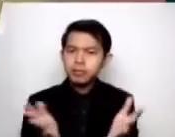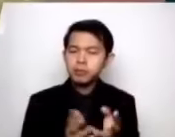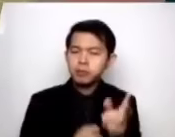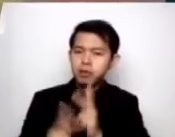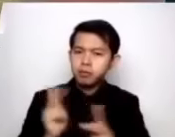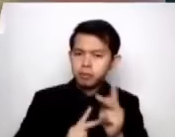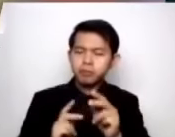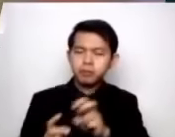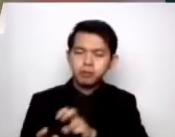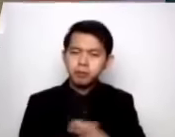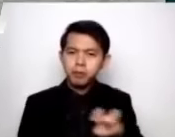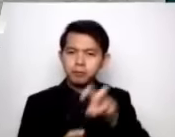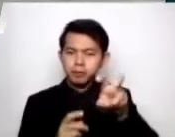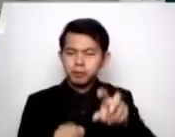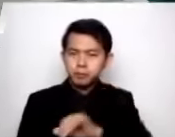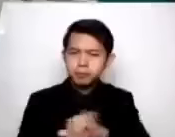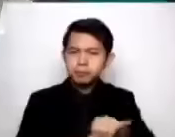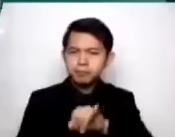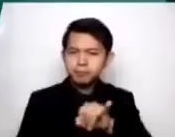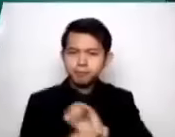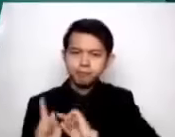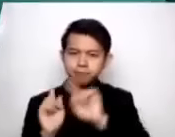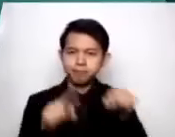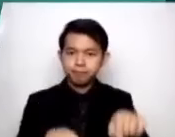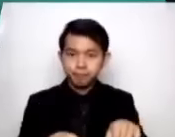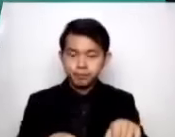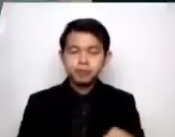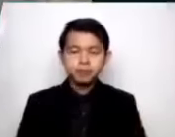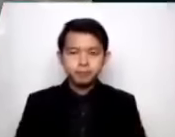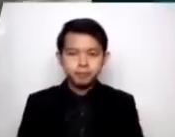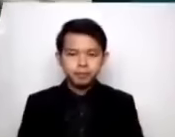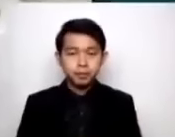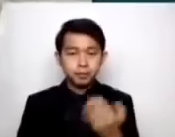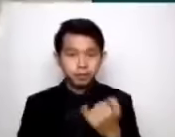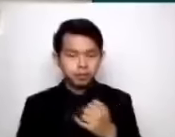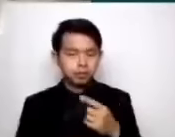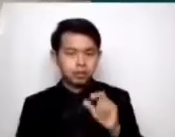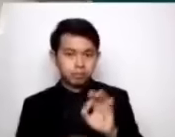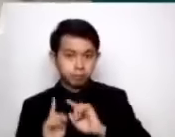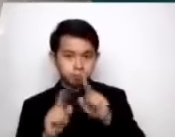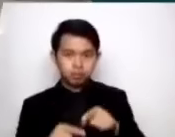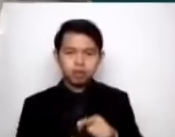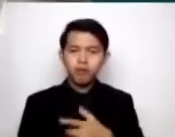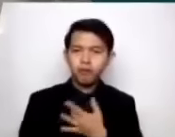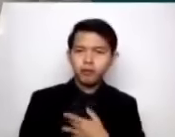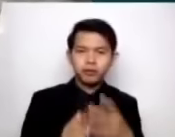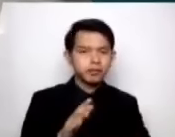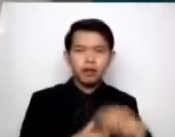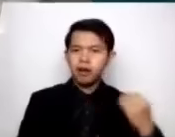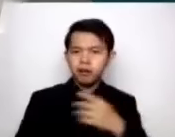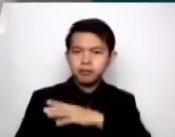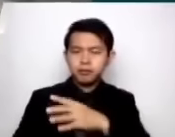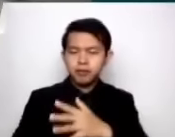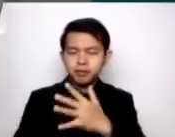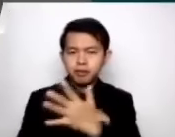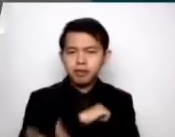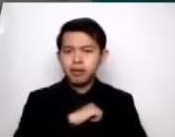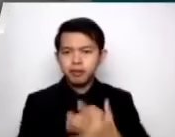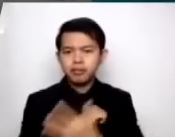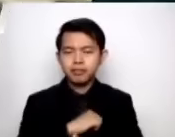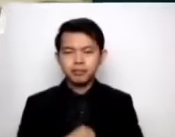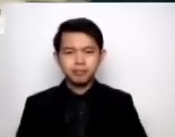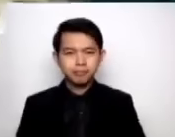kasi hindi mo akalain na nasa Pilipinas ka pala. Jonathan Andal, nagbabalita para sa GMA Integrated